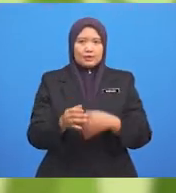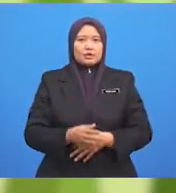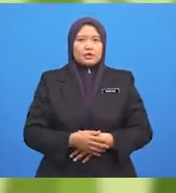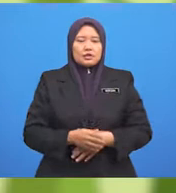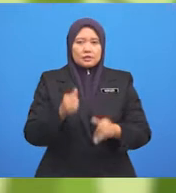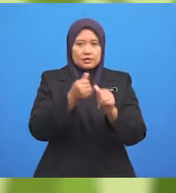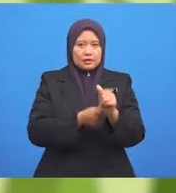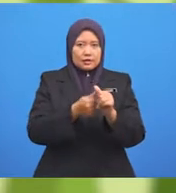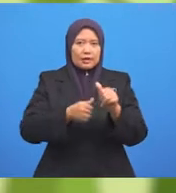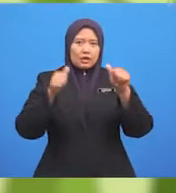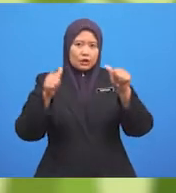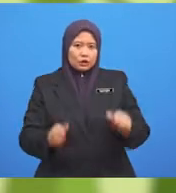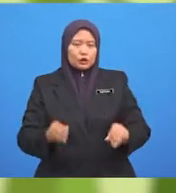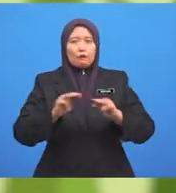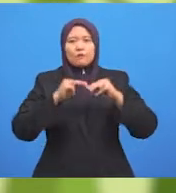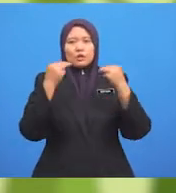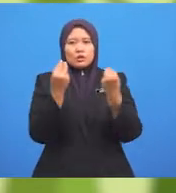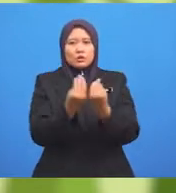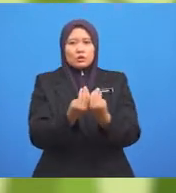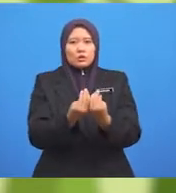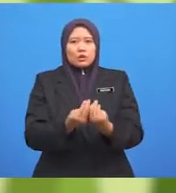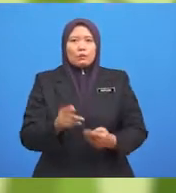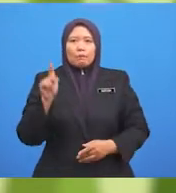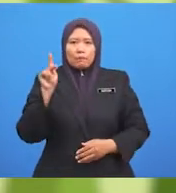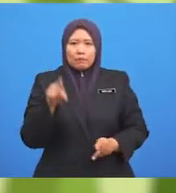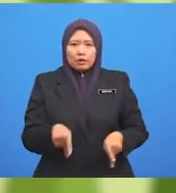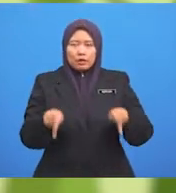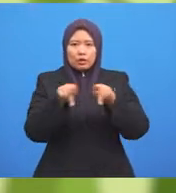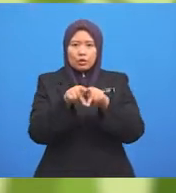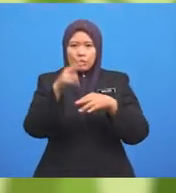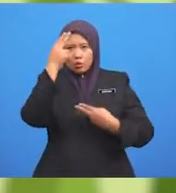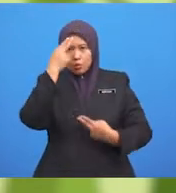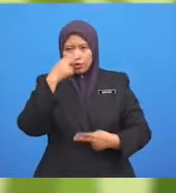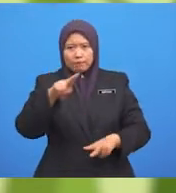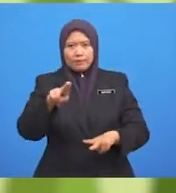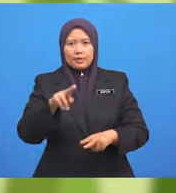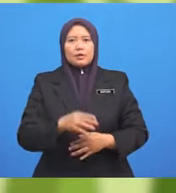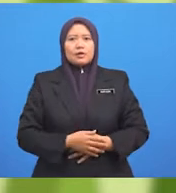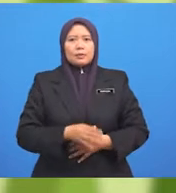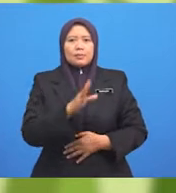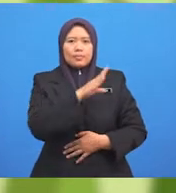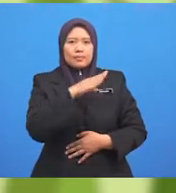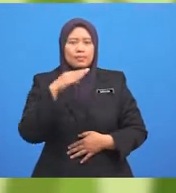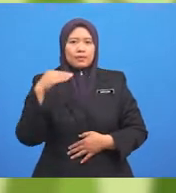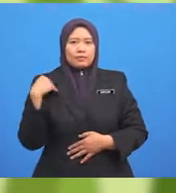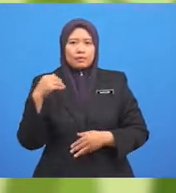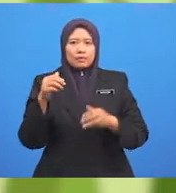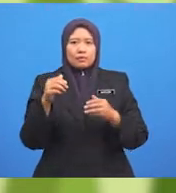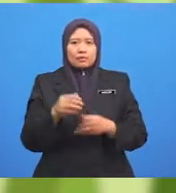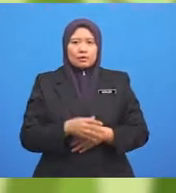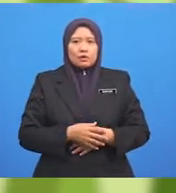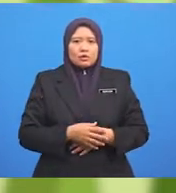hormat menghormati antara masyarakat yang berlainan agama, bangsa serta budaya